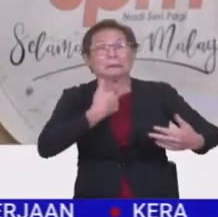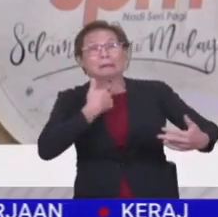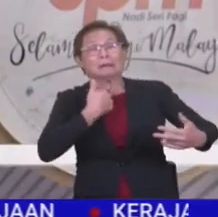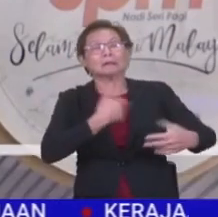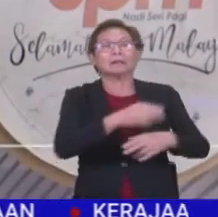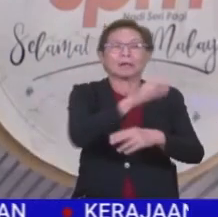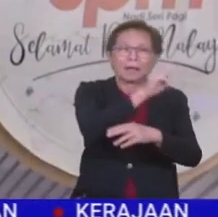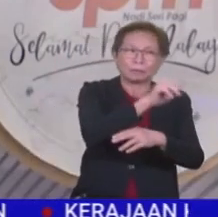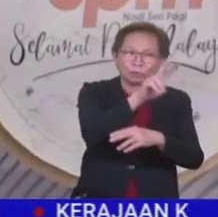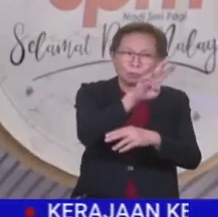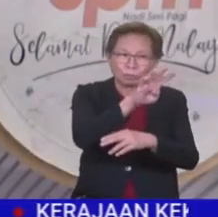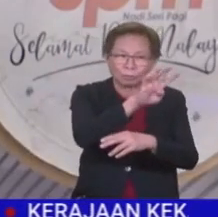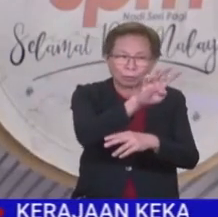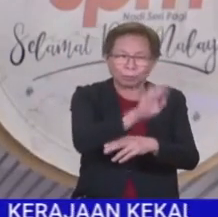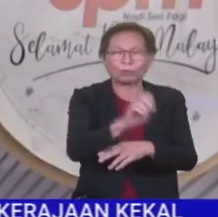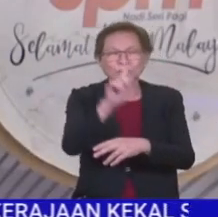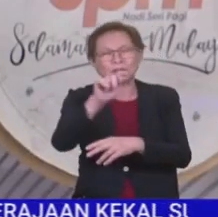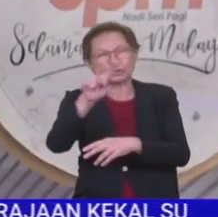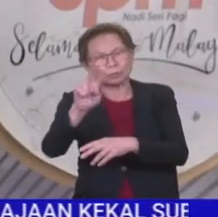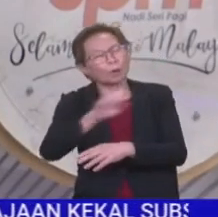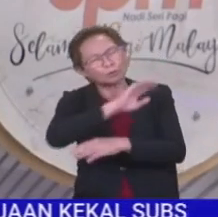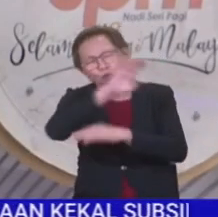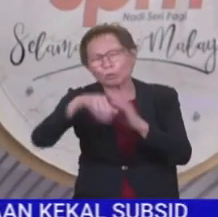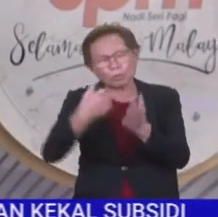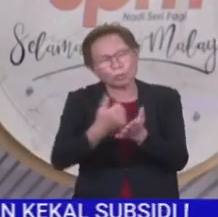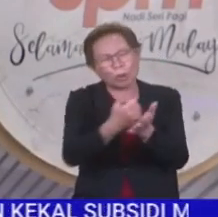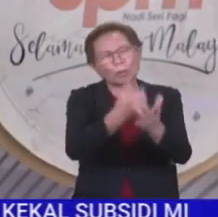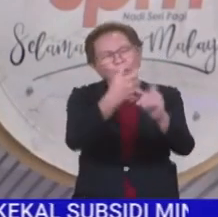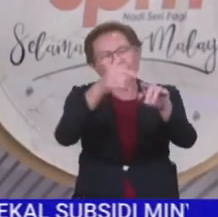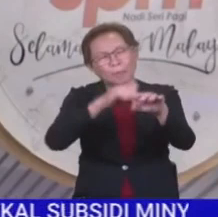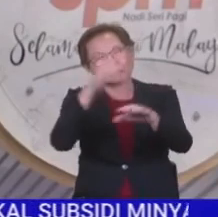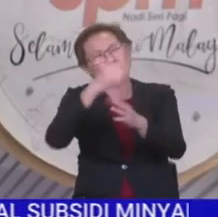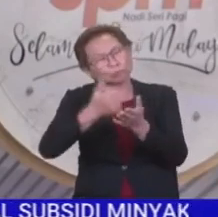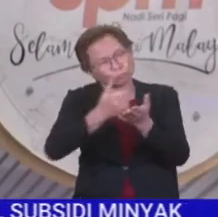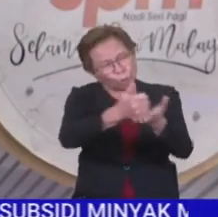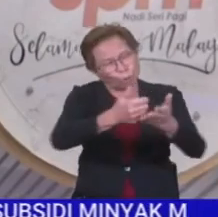T20 semua mendapat bantuan daripada kerajaan. Tetapi kita mesti